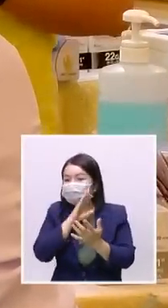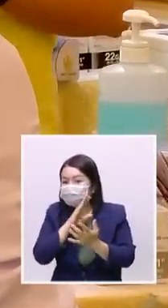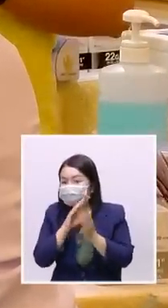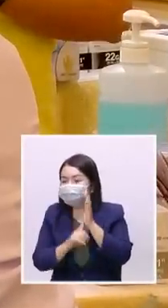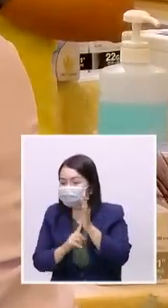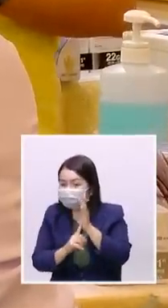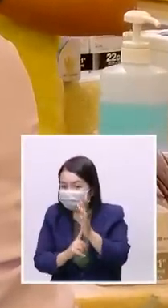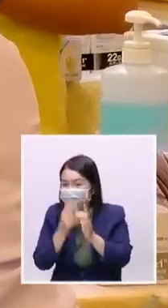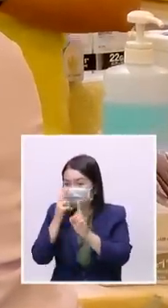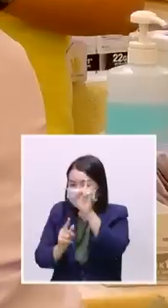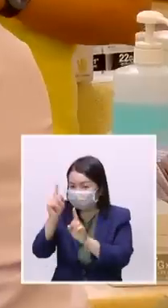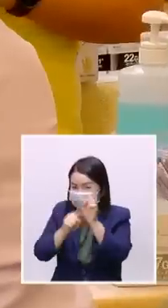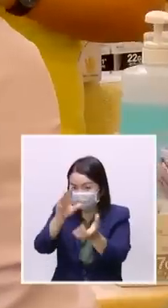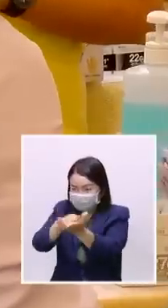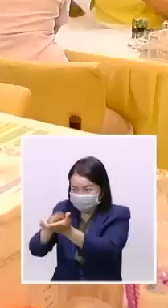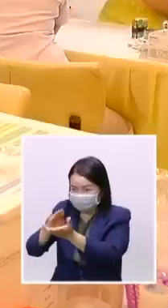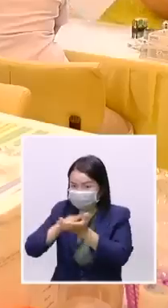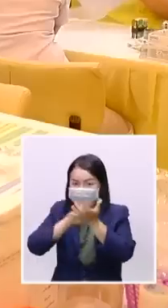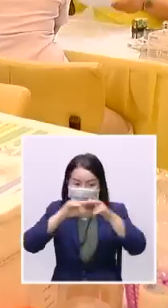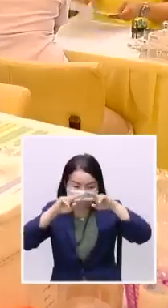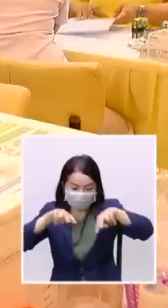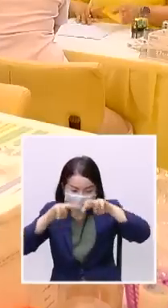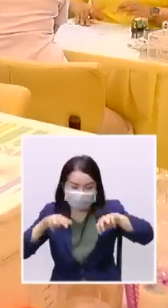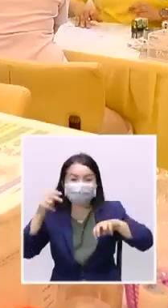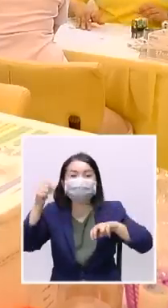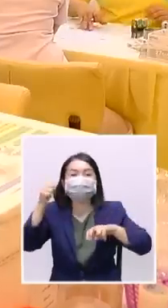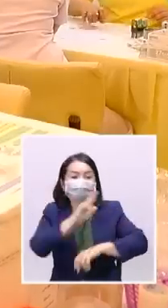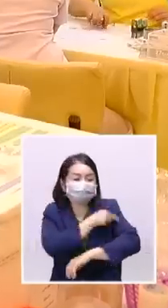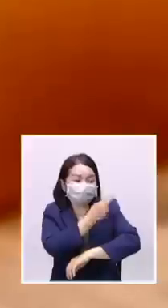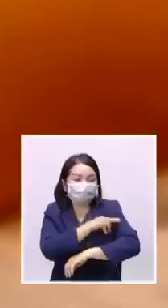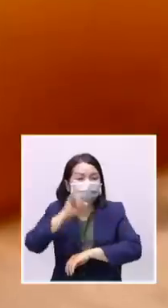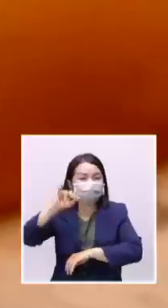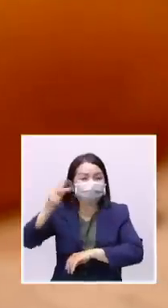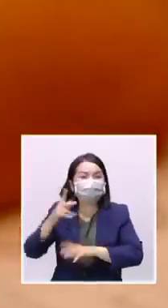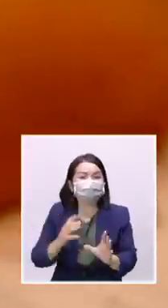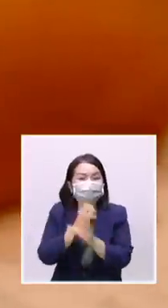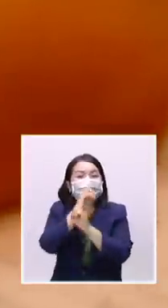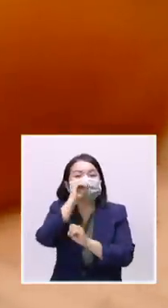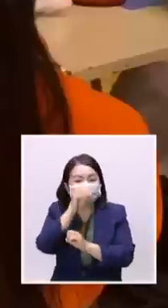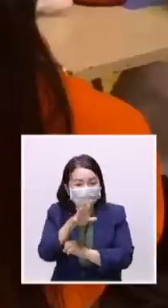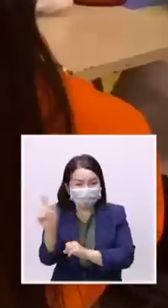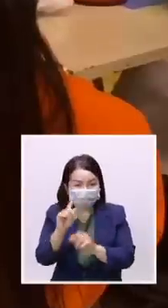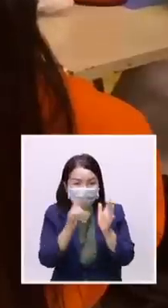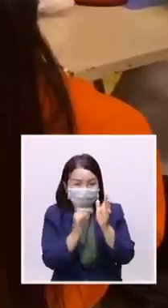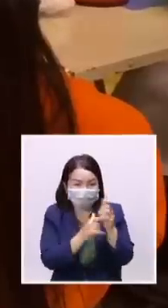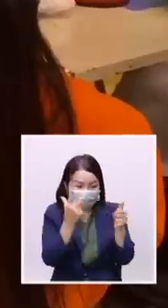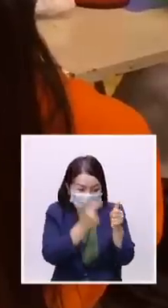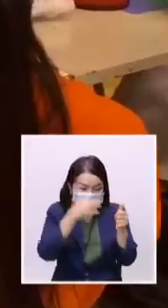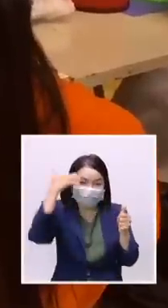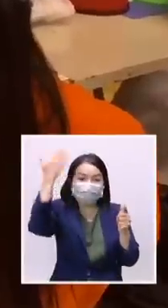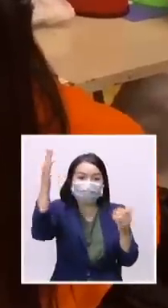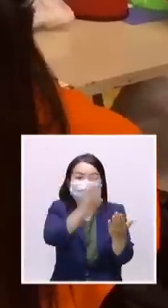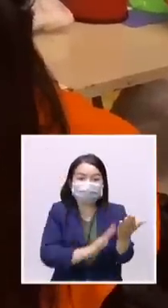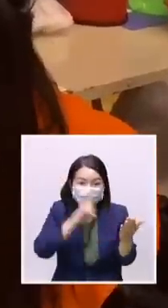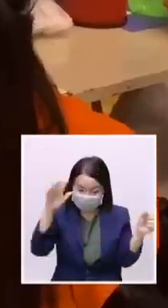เนี่ยก็สามารถรวบรวมแล้วก็เก็บข้อมูลเป็นผลวิจัยได้คุณหมอยงบอกด้วยนะคะว่าการปูพรมฉีดเข็มเดียวไปเกาะ